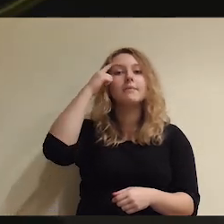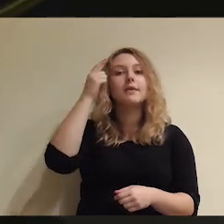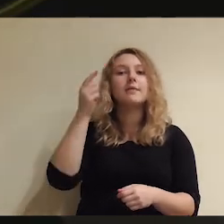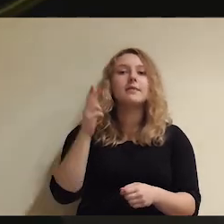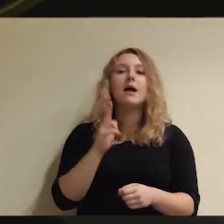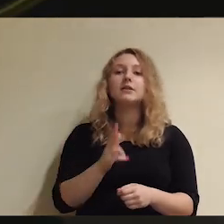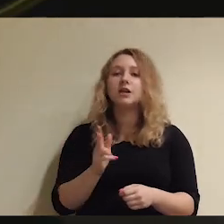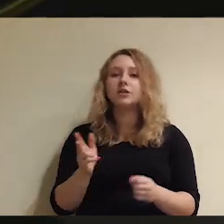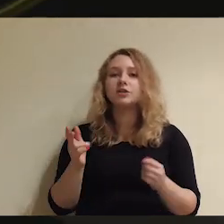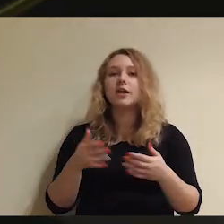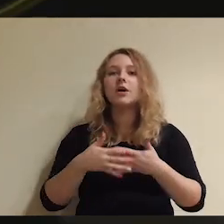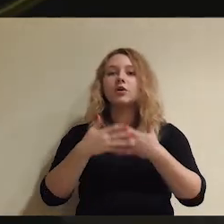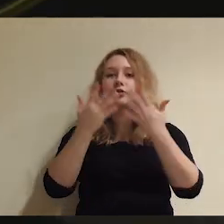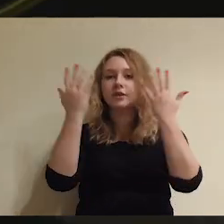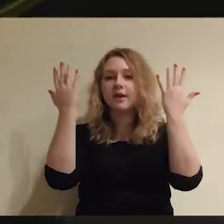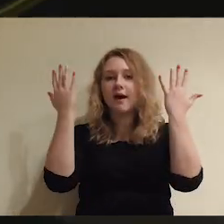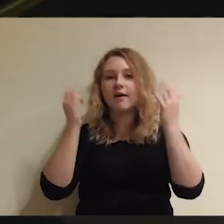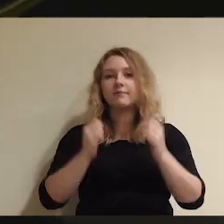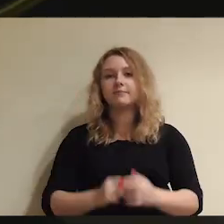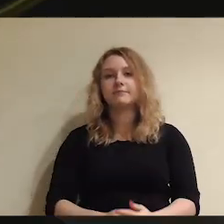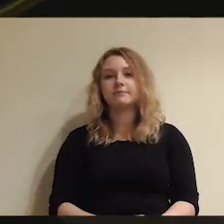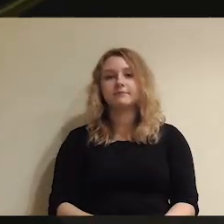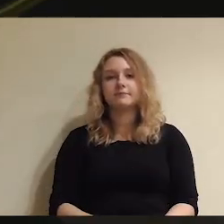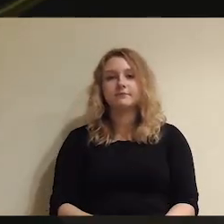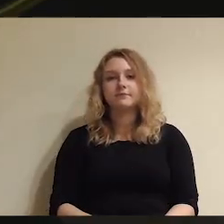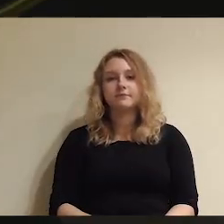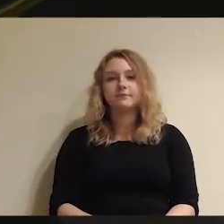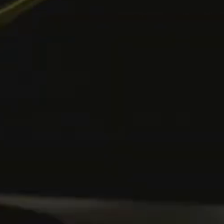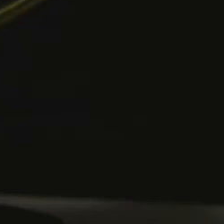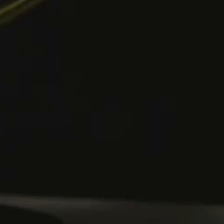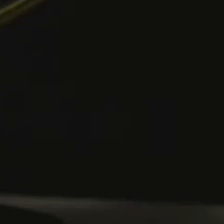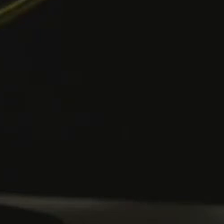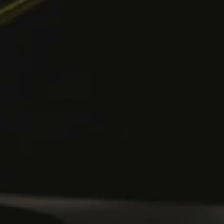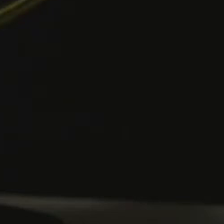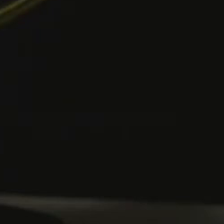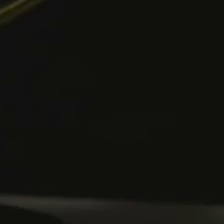Daj mi o tym pamiętać każdego dnia.